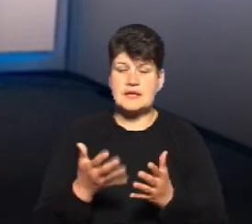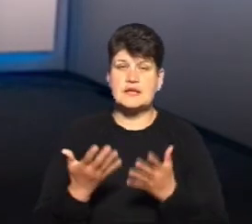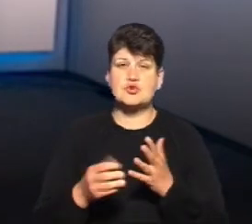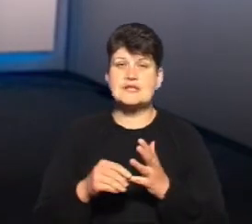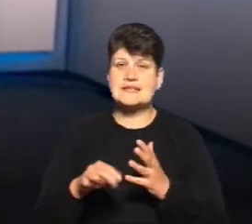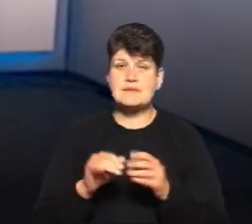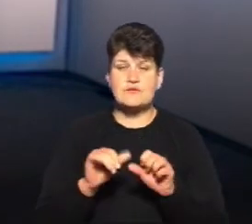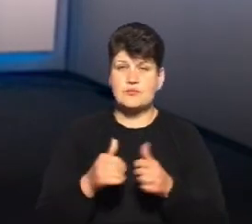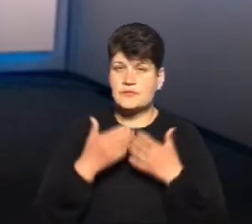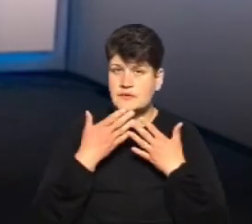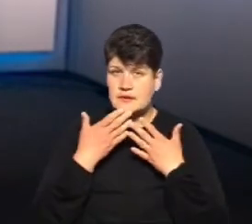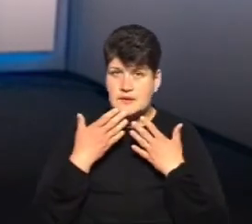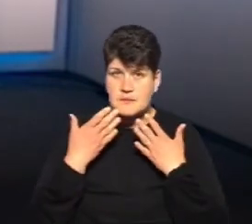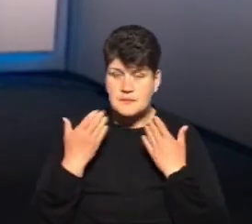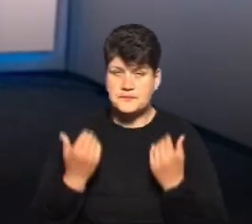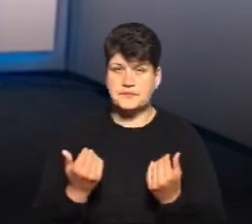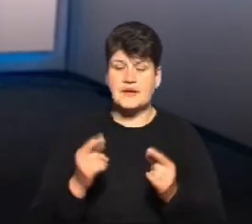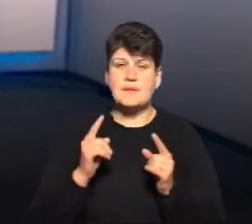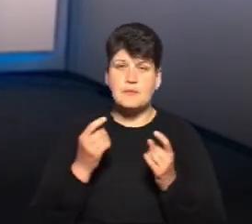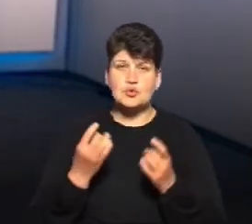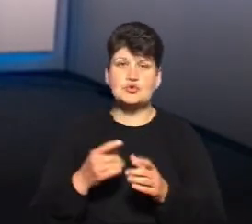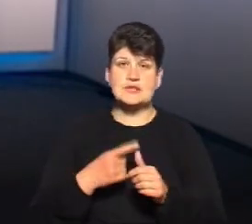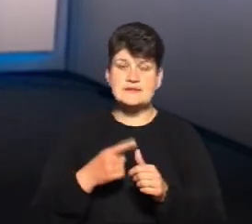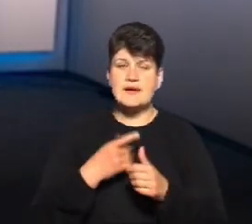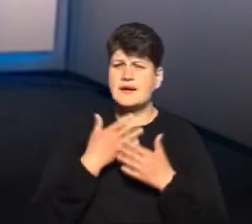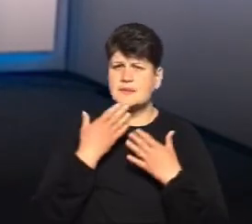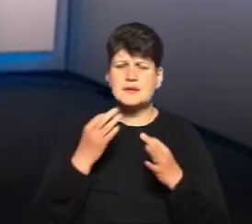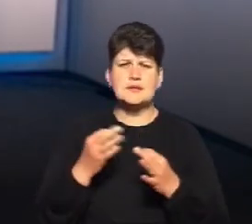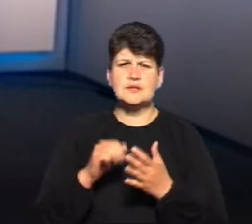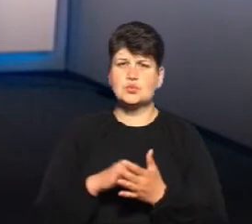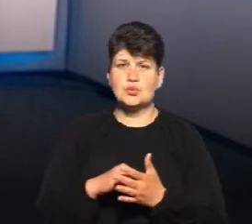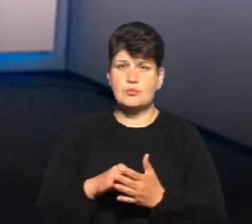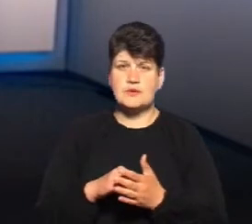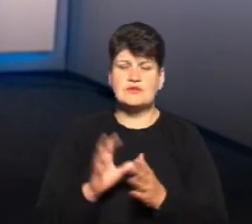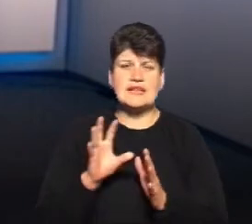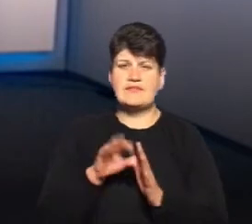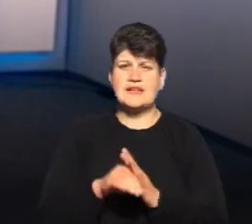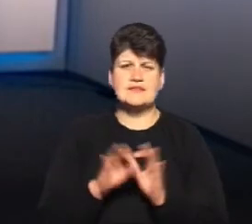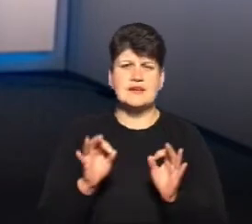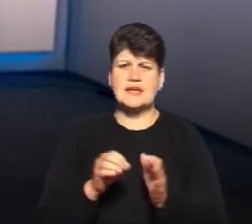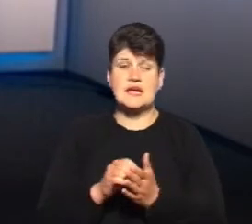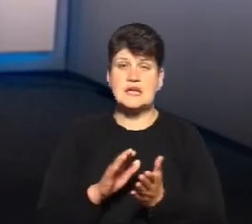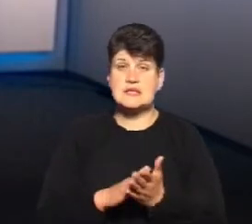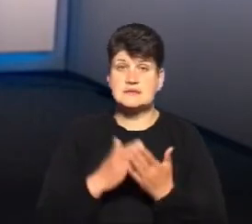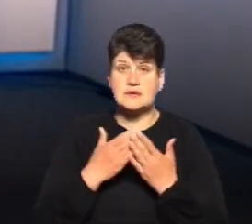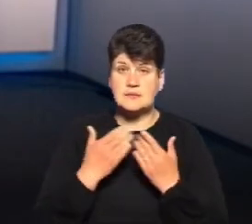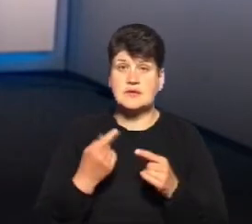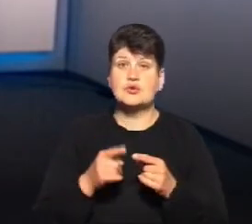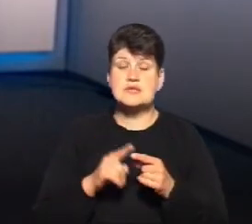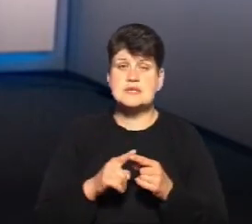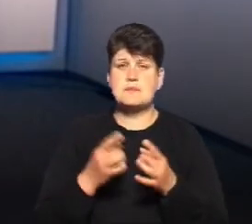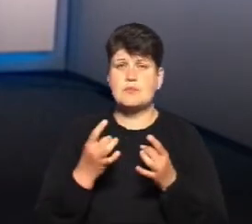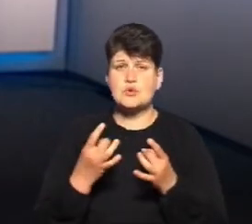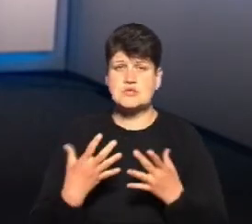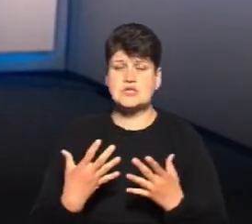заказник, тобто вони тільки так називаються, але немає на нього жодних документів, вони не внесені в жодний реєстр, то тоді це набагато простіше, звичайно, це